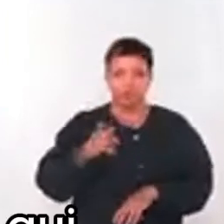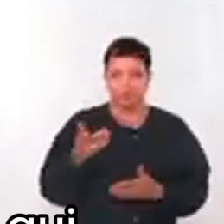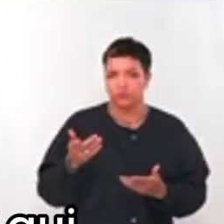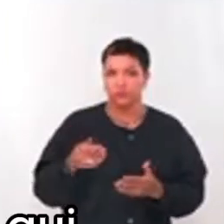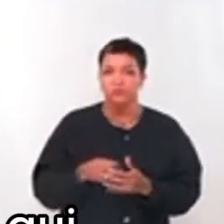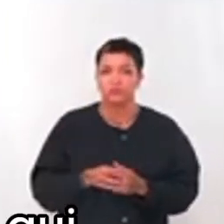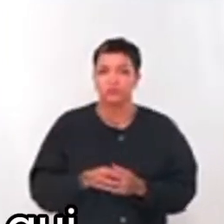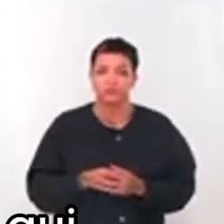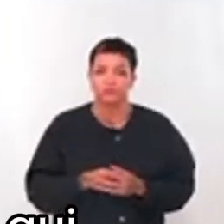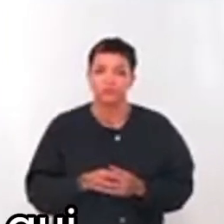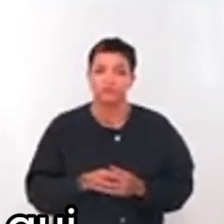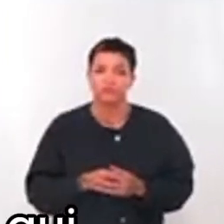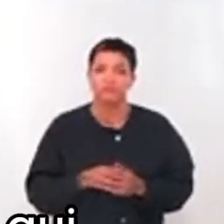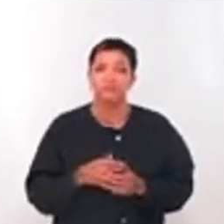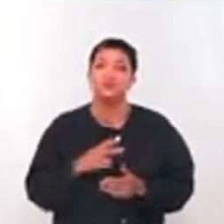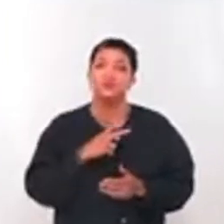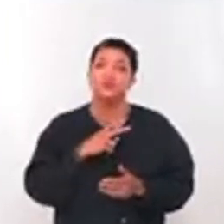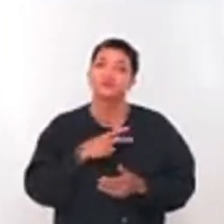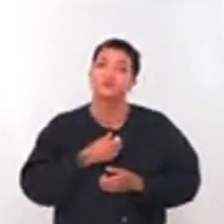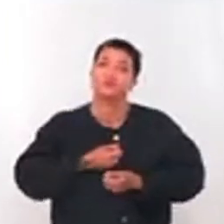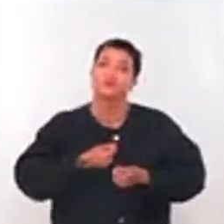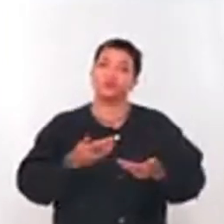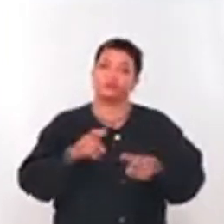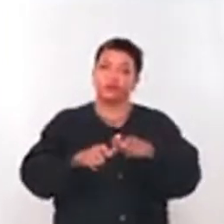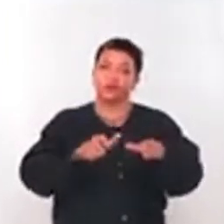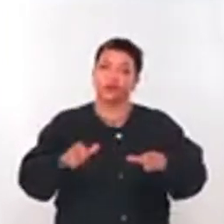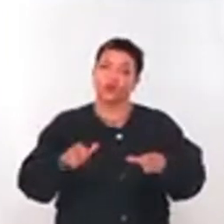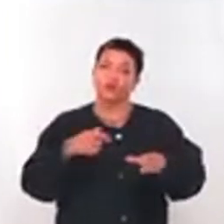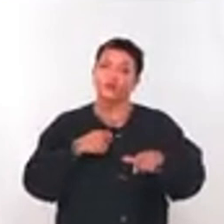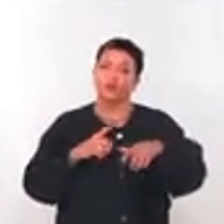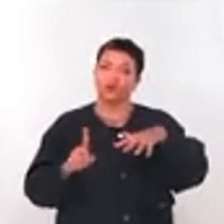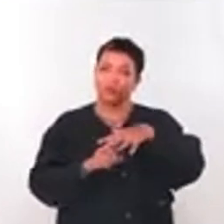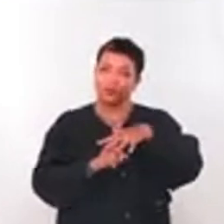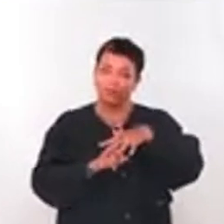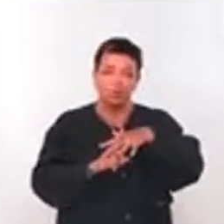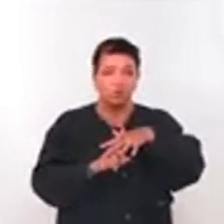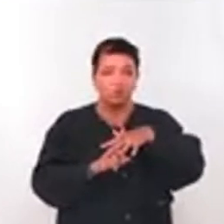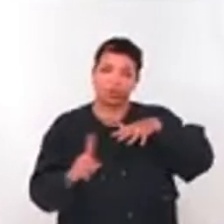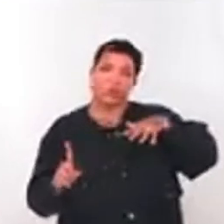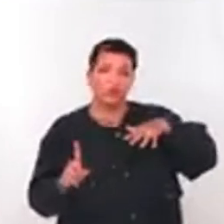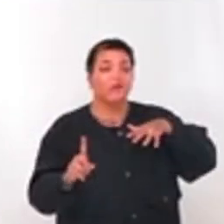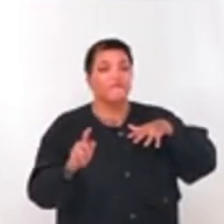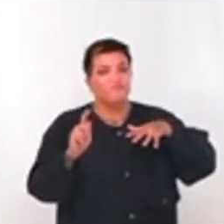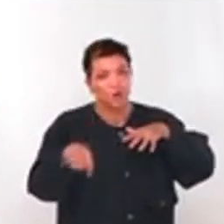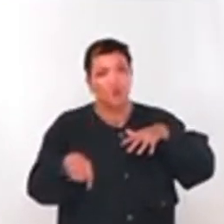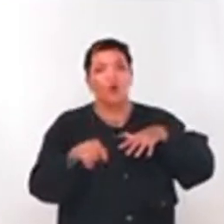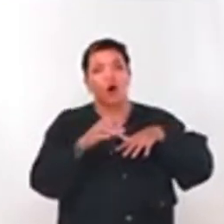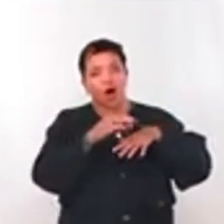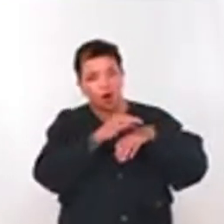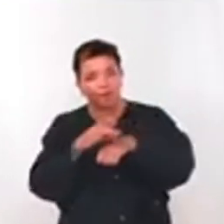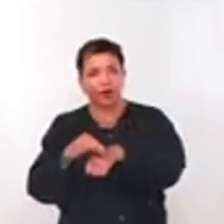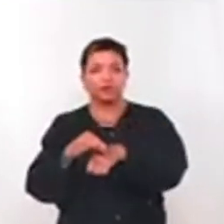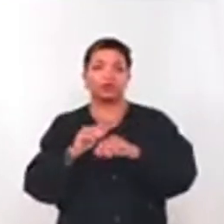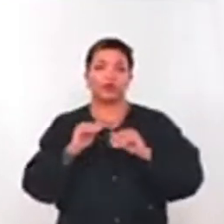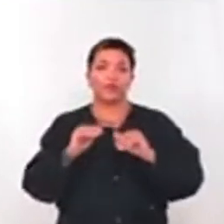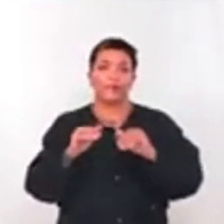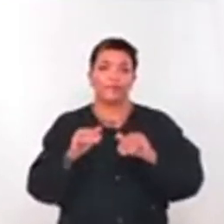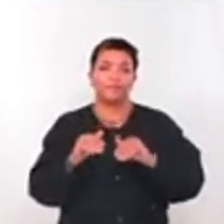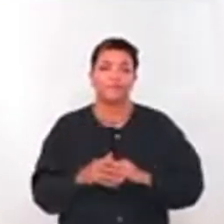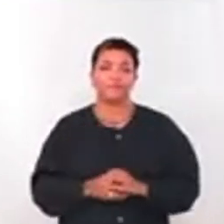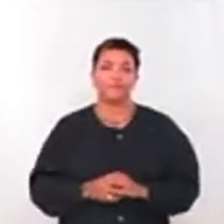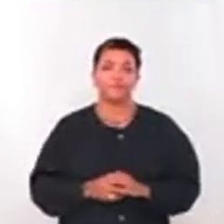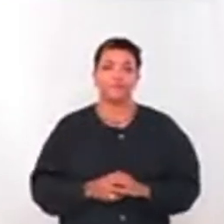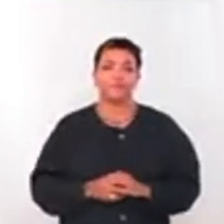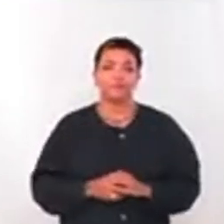un pourcentage non négligeable de personnes pour qui l'insertion est un échec et nous devons les accompagner tout de même vers